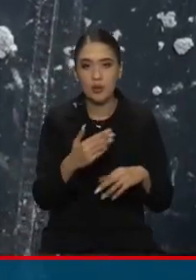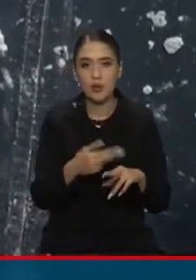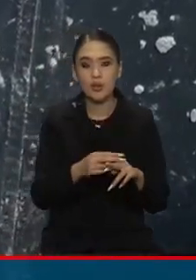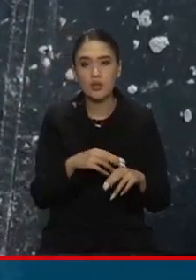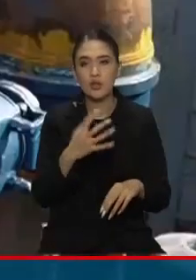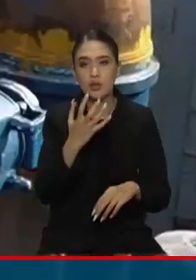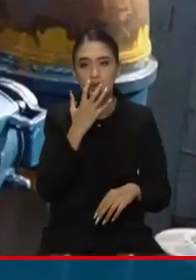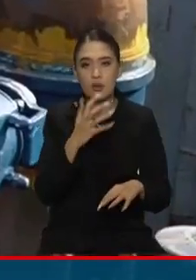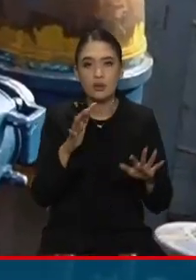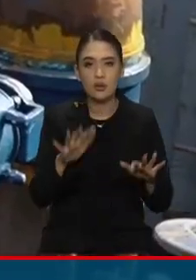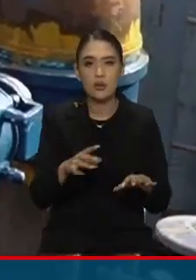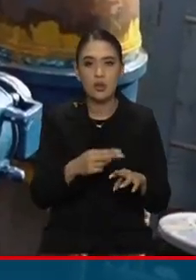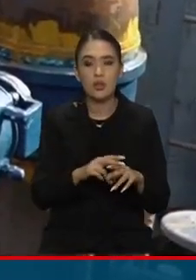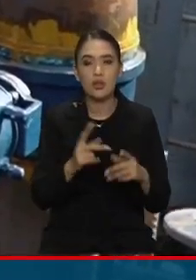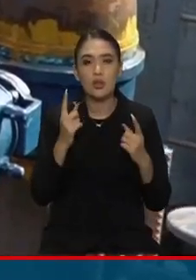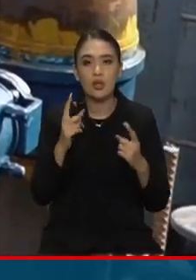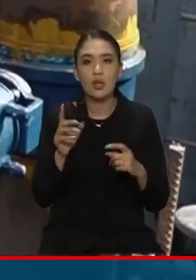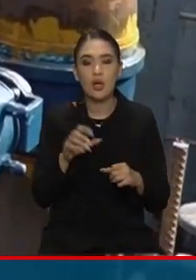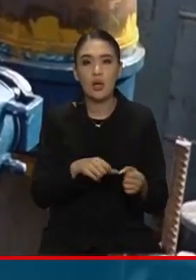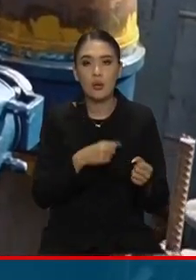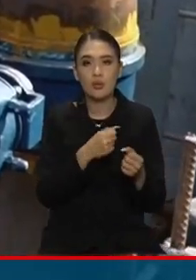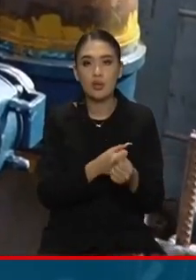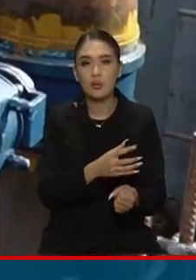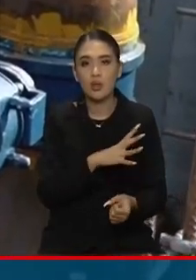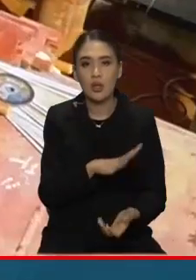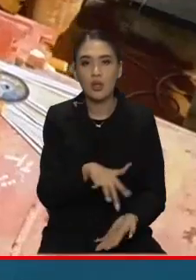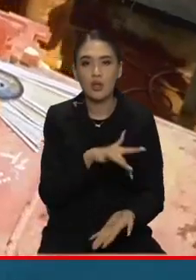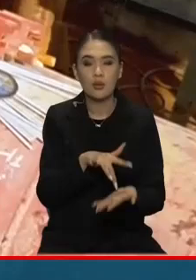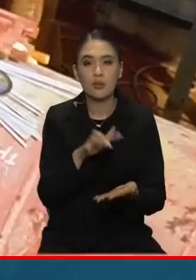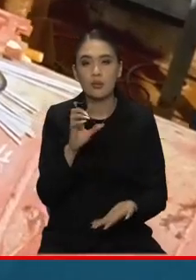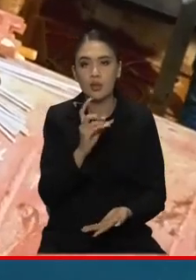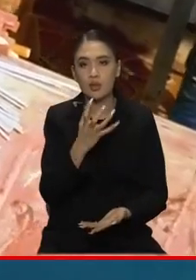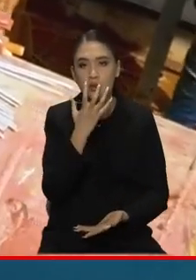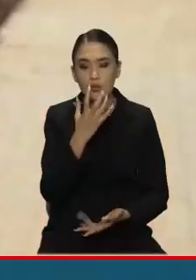электр орталығында ірі апат болып, қала қақаған аязда жылусыз қалған еді.